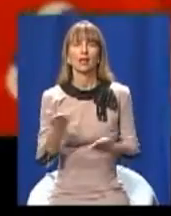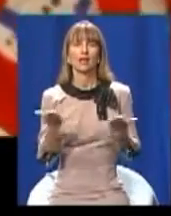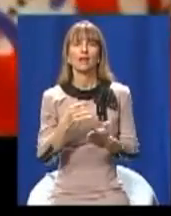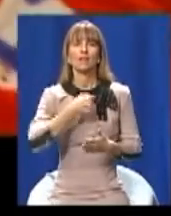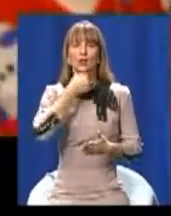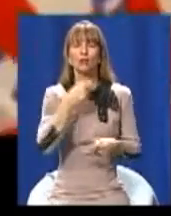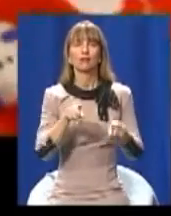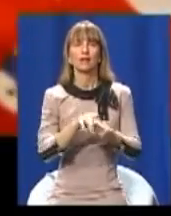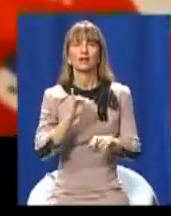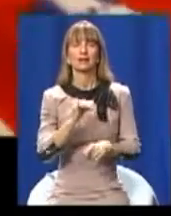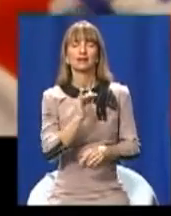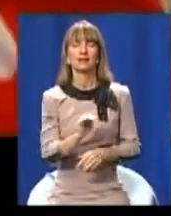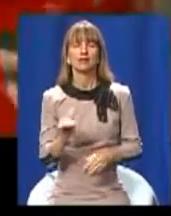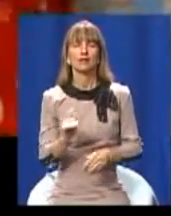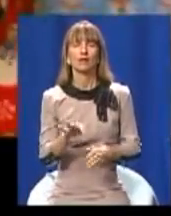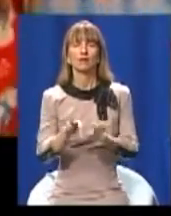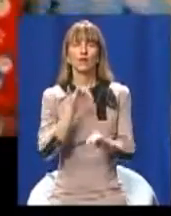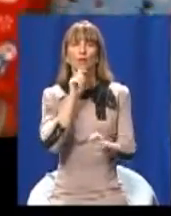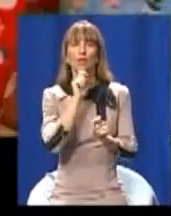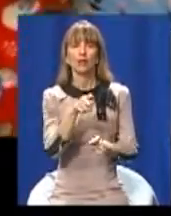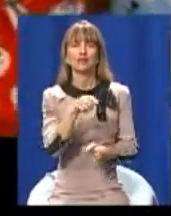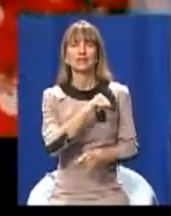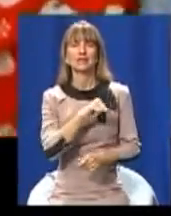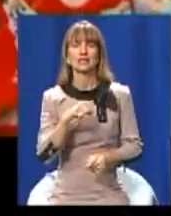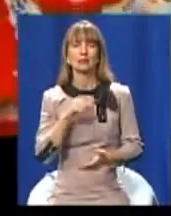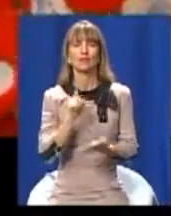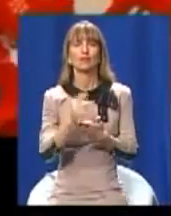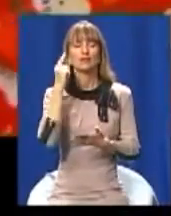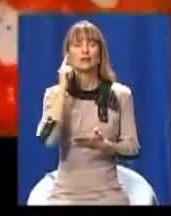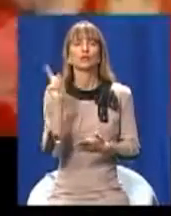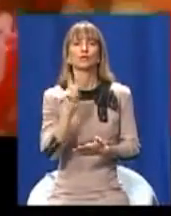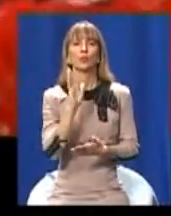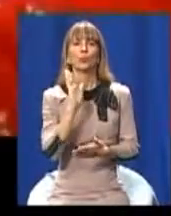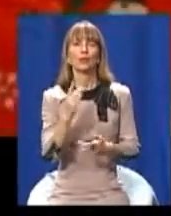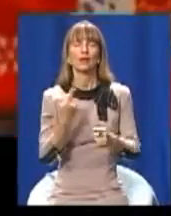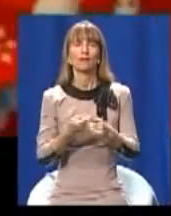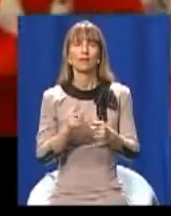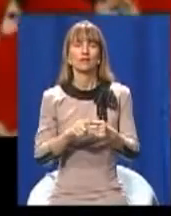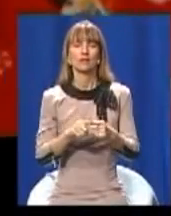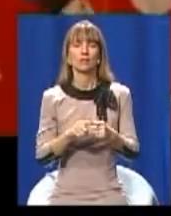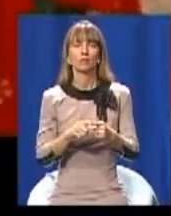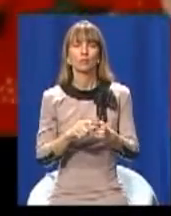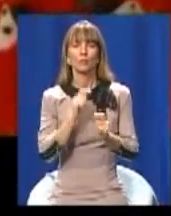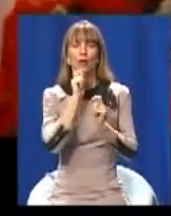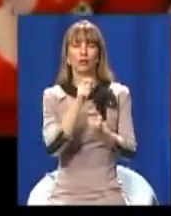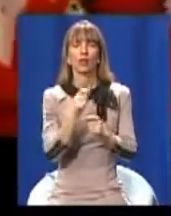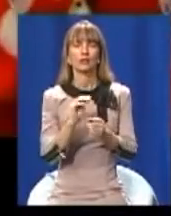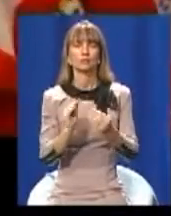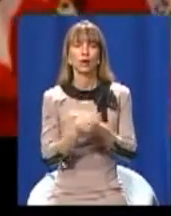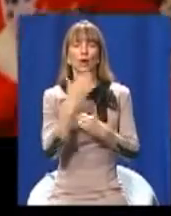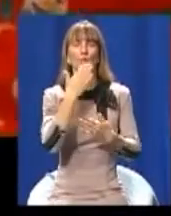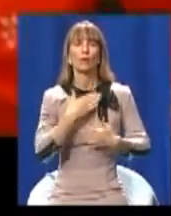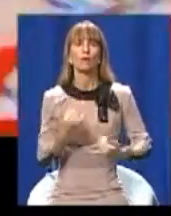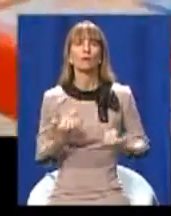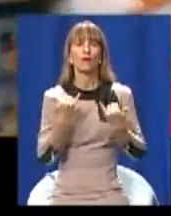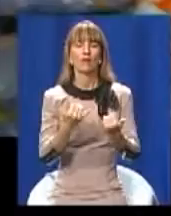дорослі. Обираючи подарунок для конкретної людини, ви самі повинні знати, що саме буде в цьому посланні зашифровано. Любов, повага,